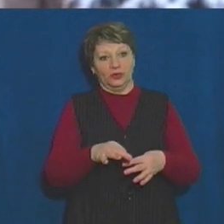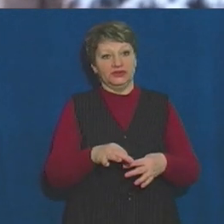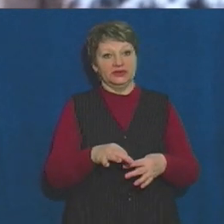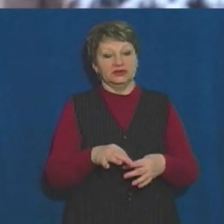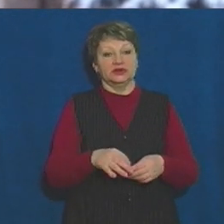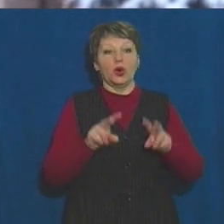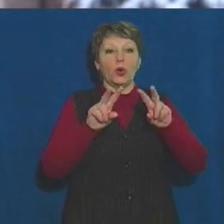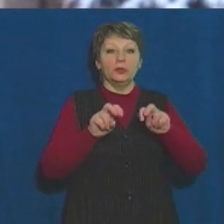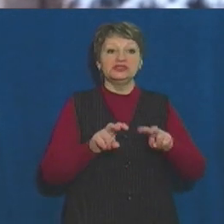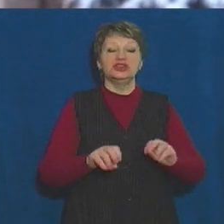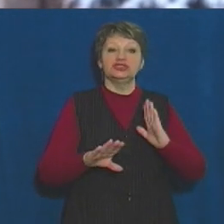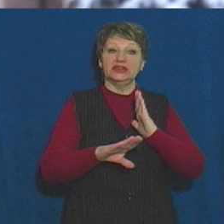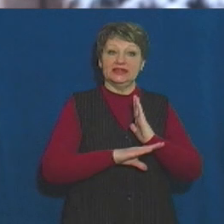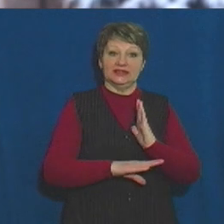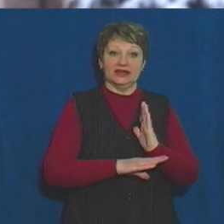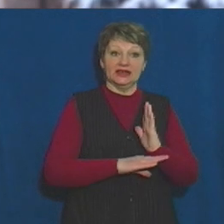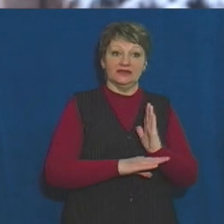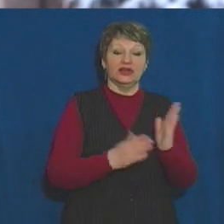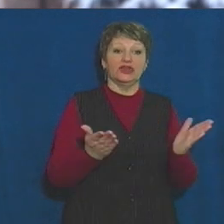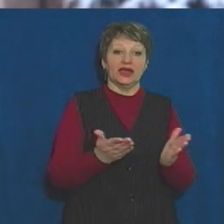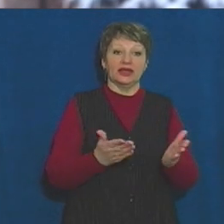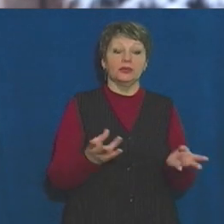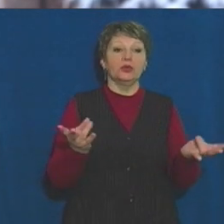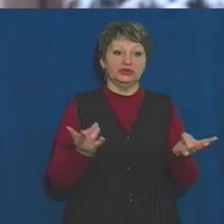проводять обстеження дерев, які потрібно